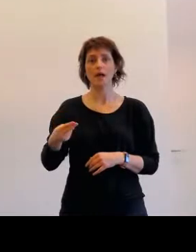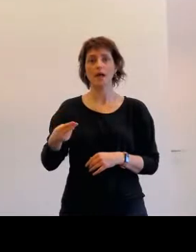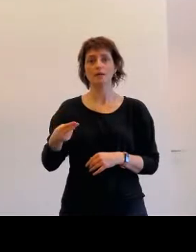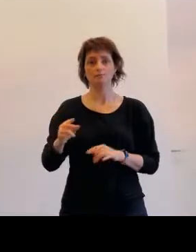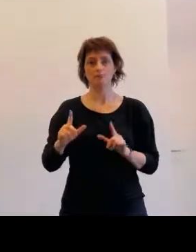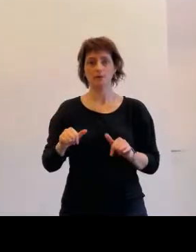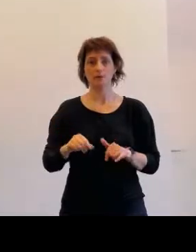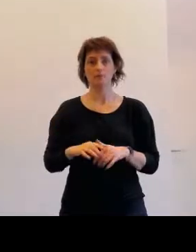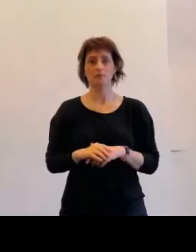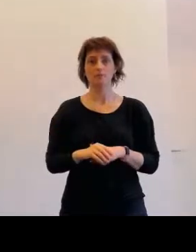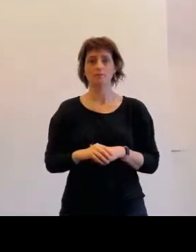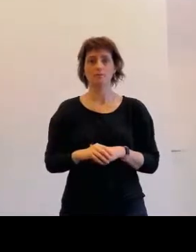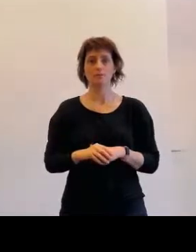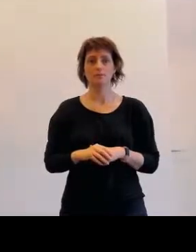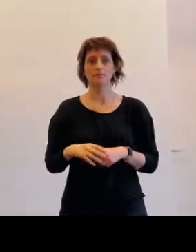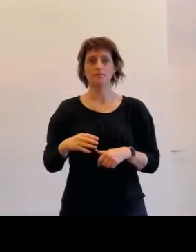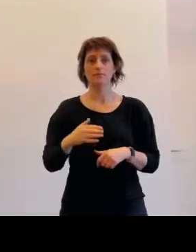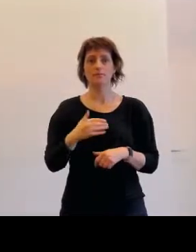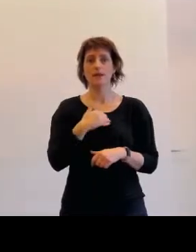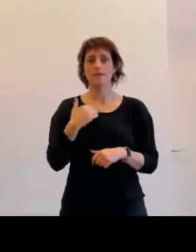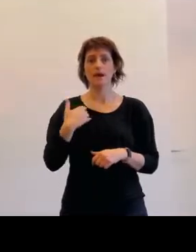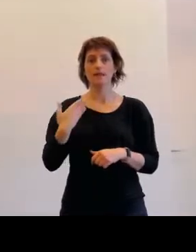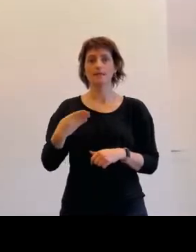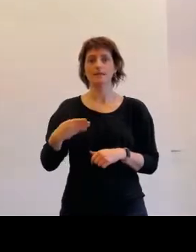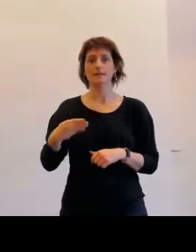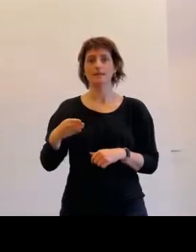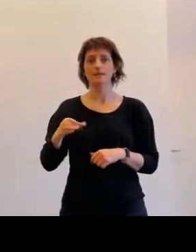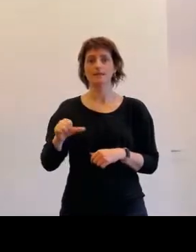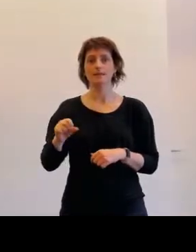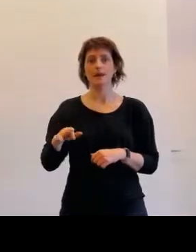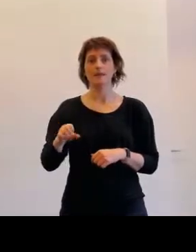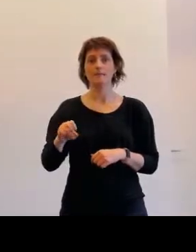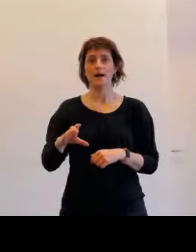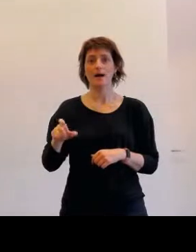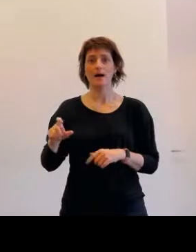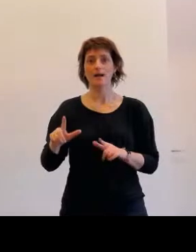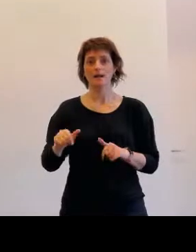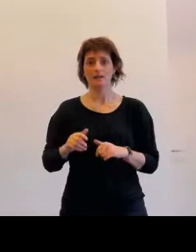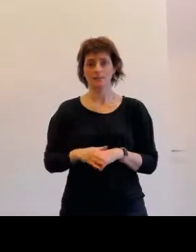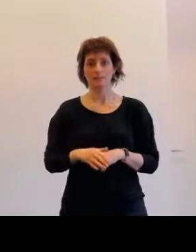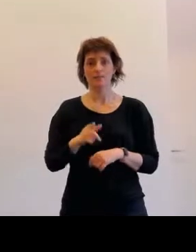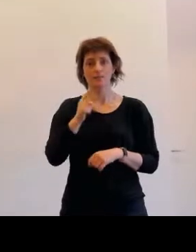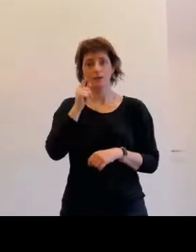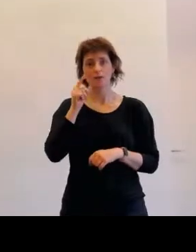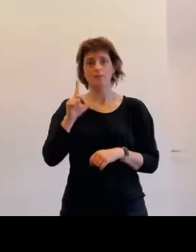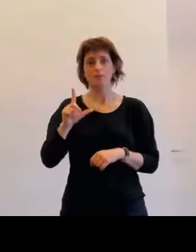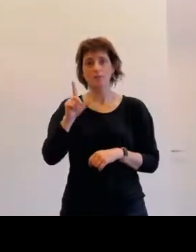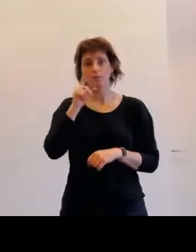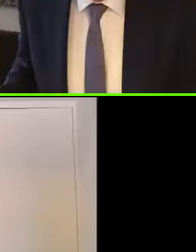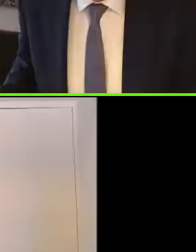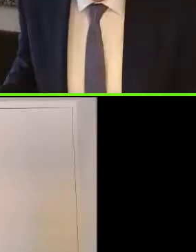Présent. Charlotte Marel. Présente. Areski Sadi.